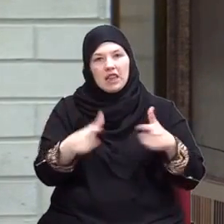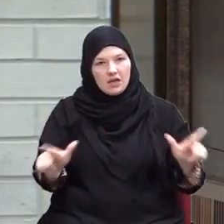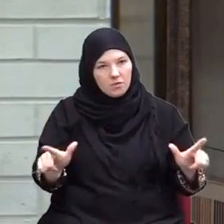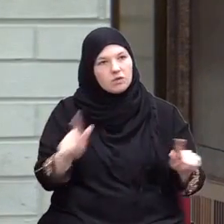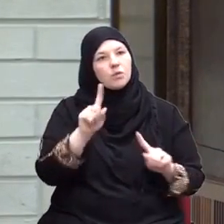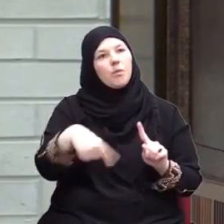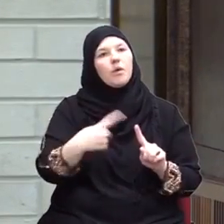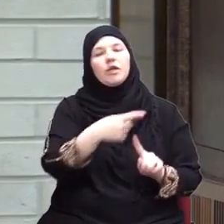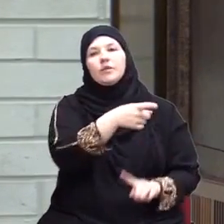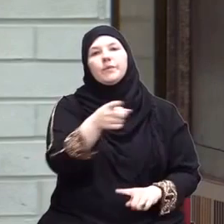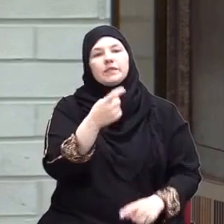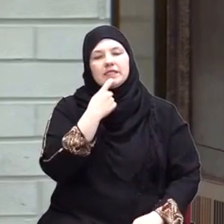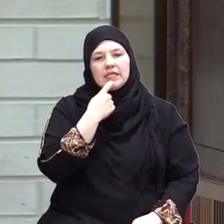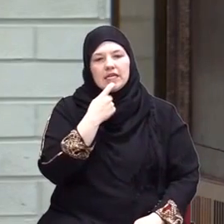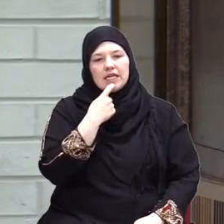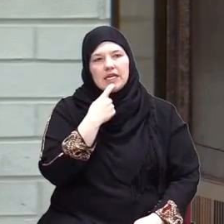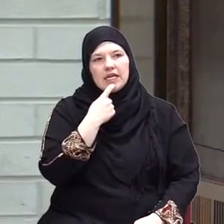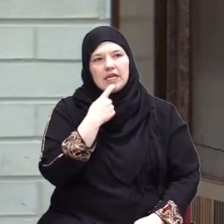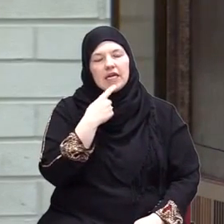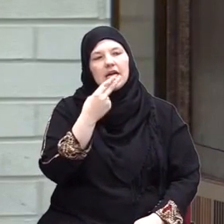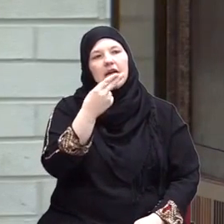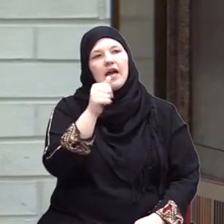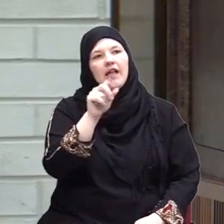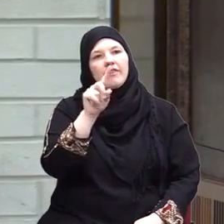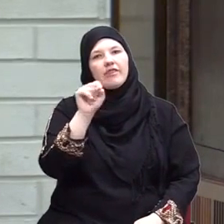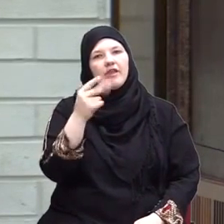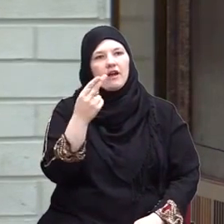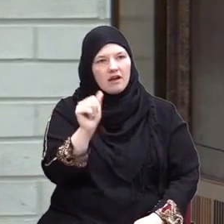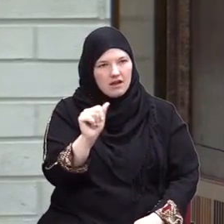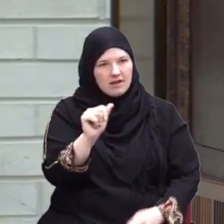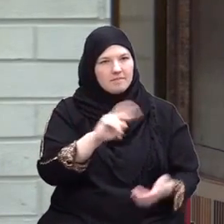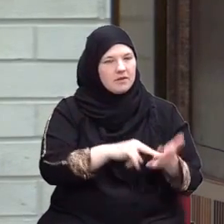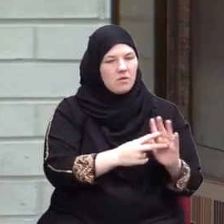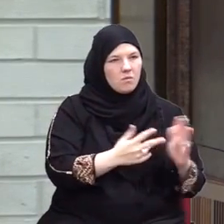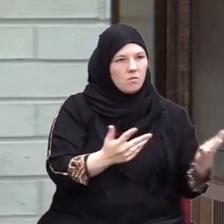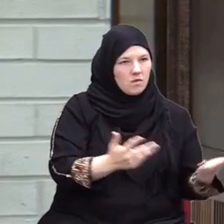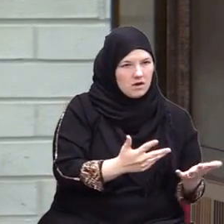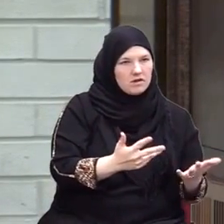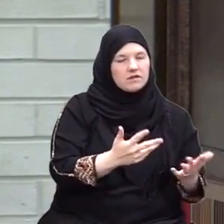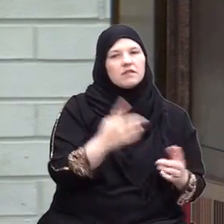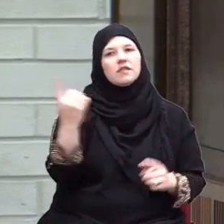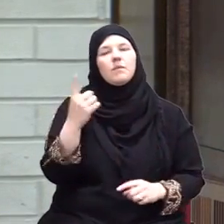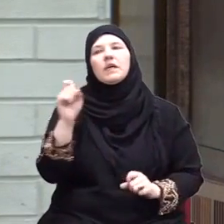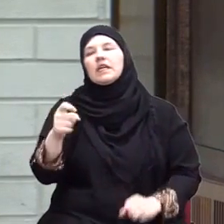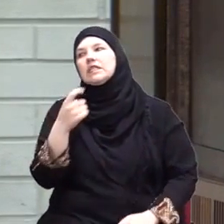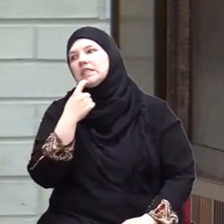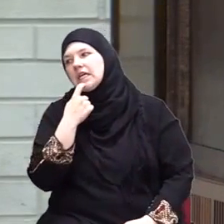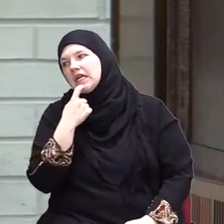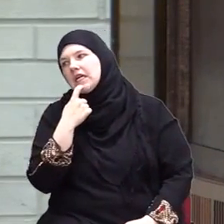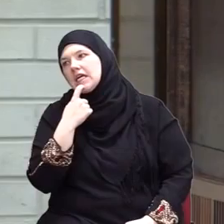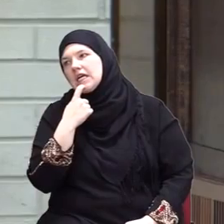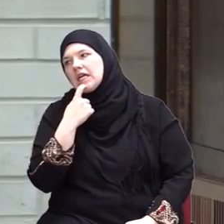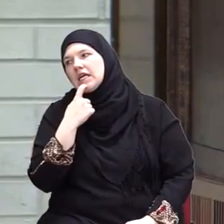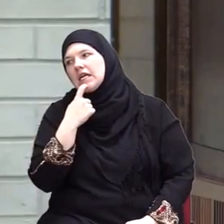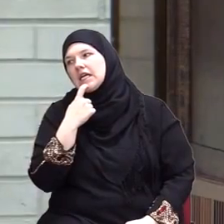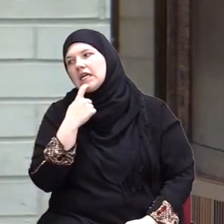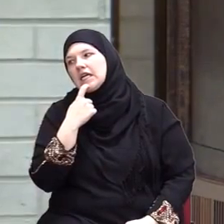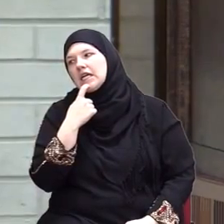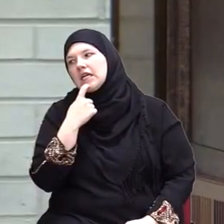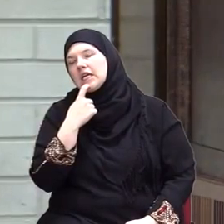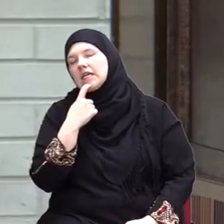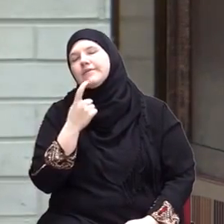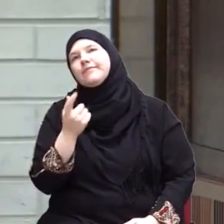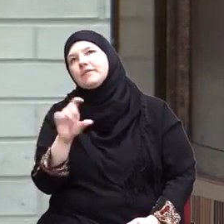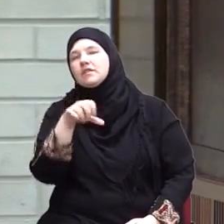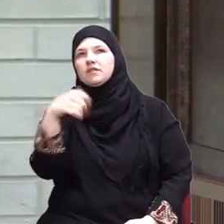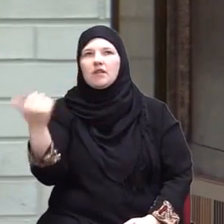you say هذا شيء صغير, somebody could say but أكثر من ذلك